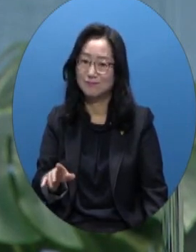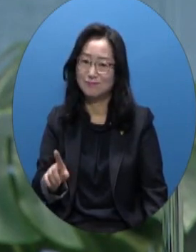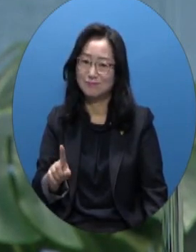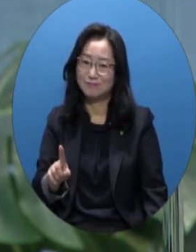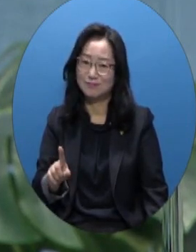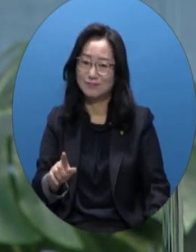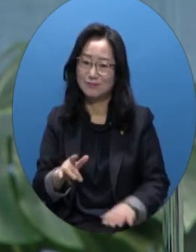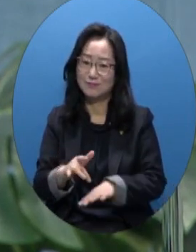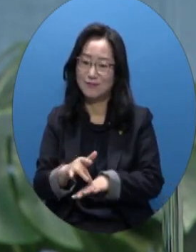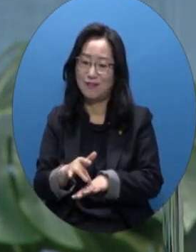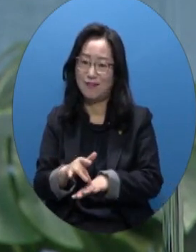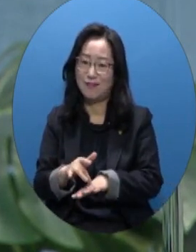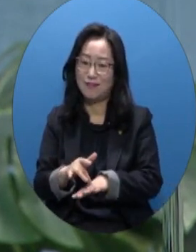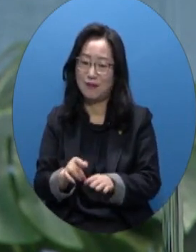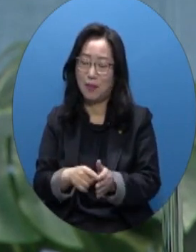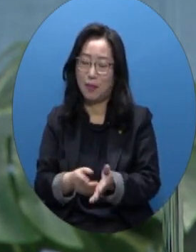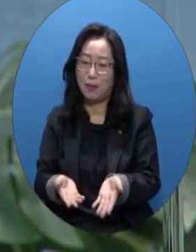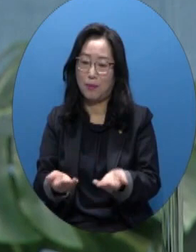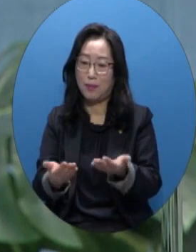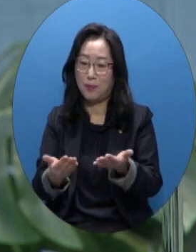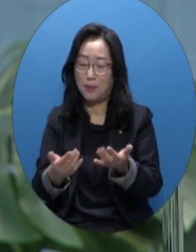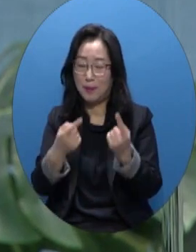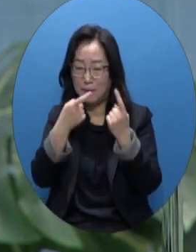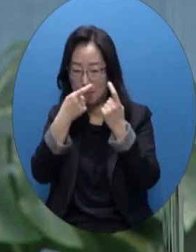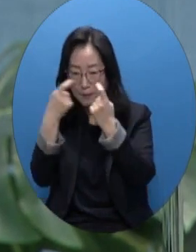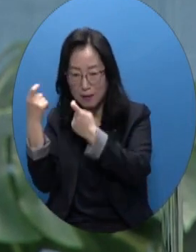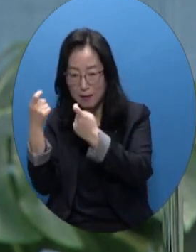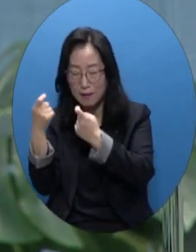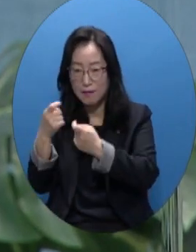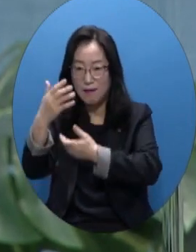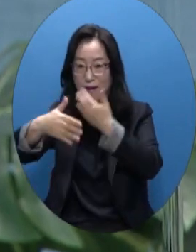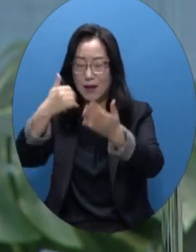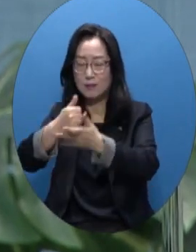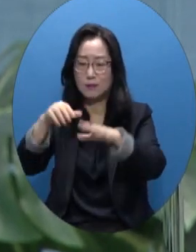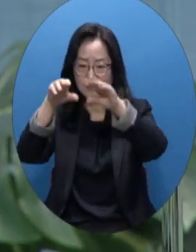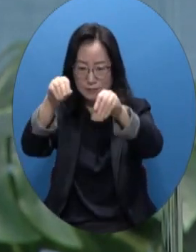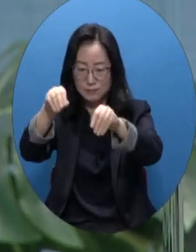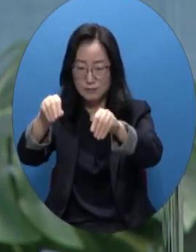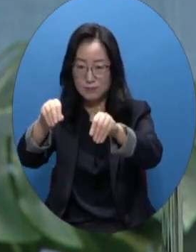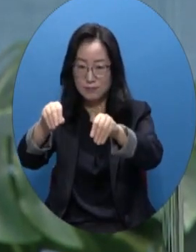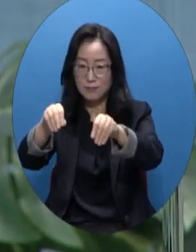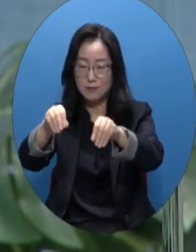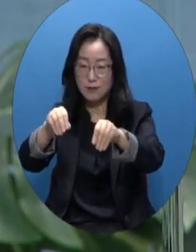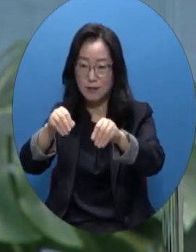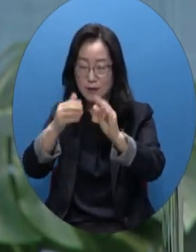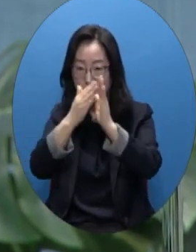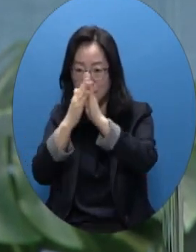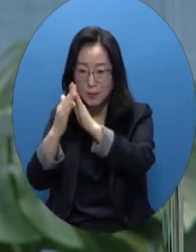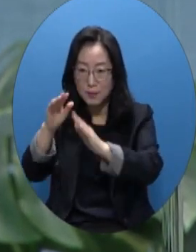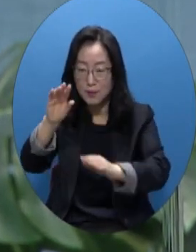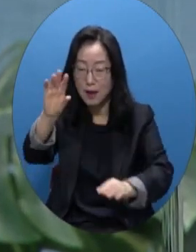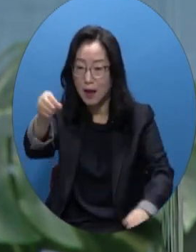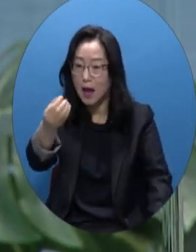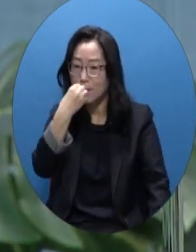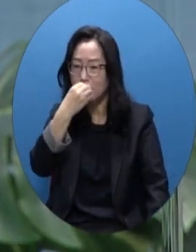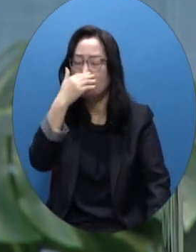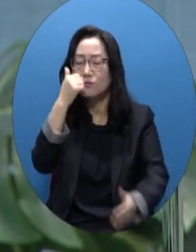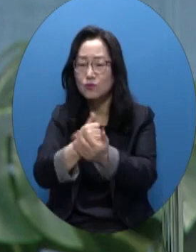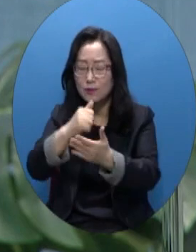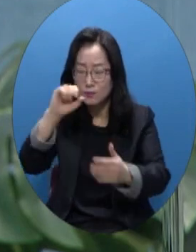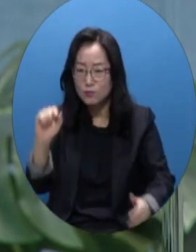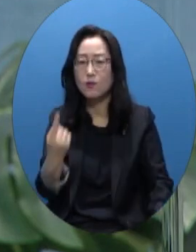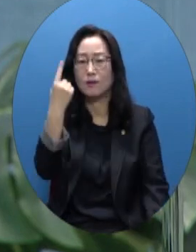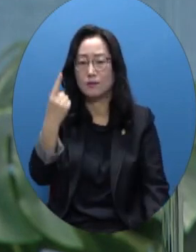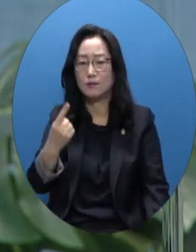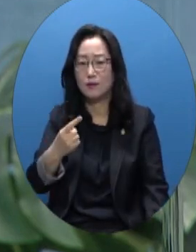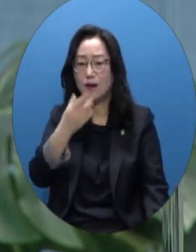마귀의 꼬의 물을 받아서 함 임 그 마신 살아갈 다 몸으로 죄가 들어왔습니다 그래서 그